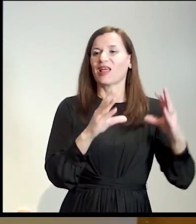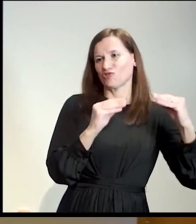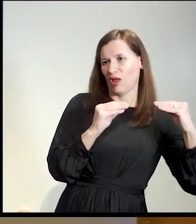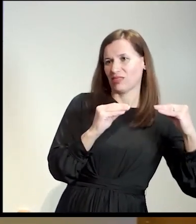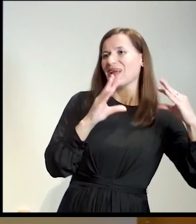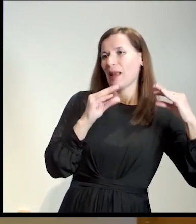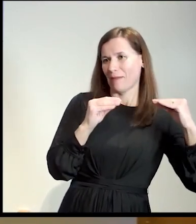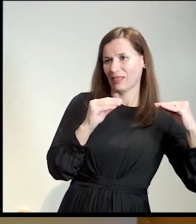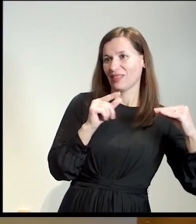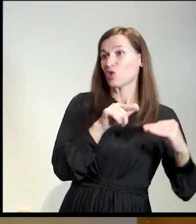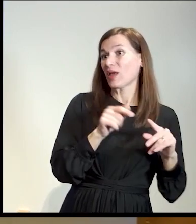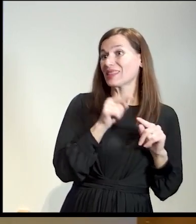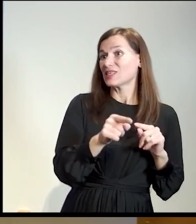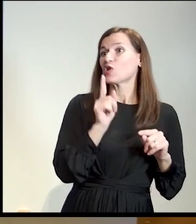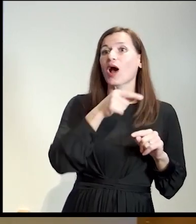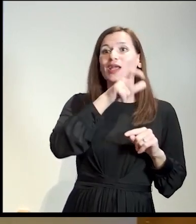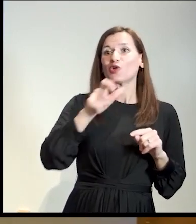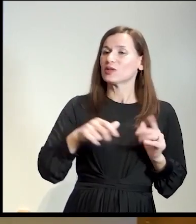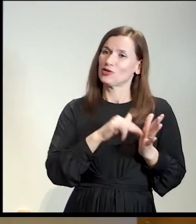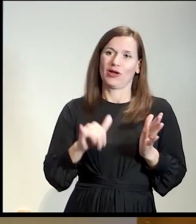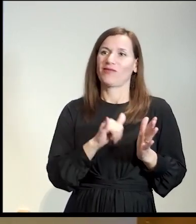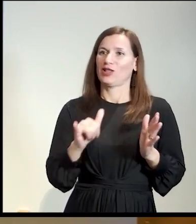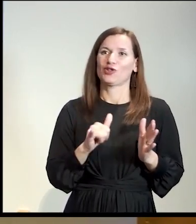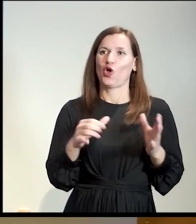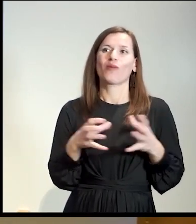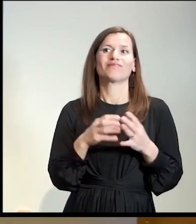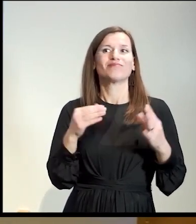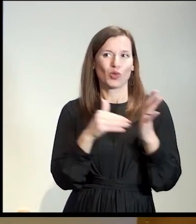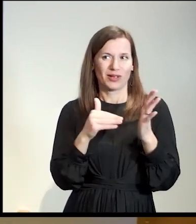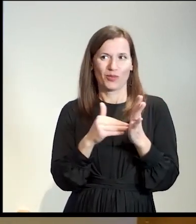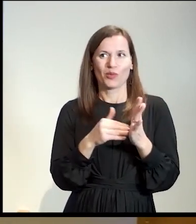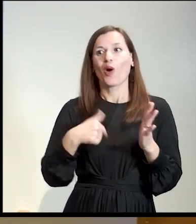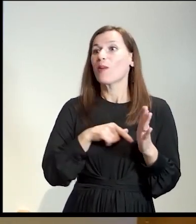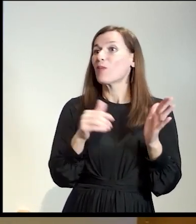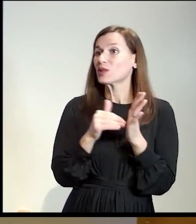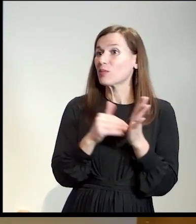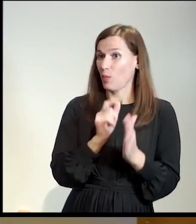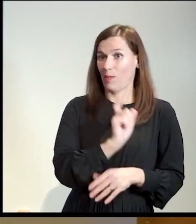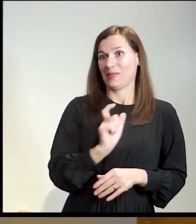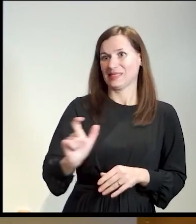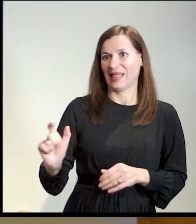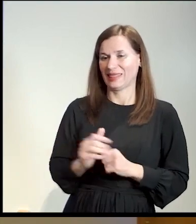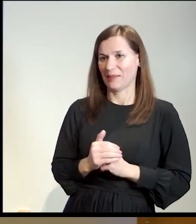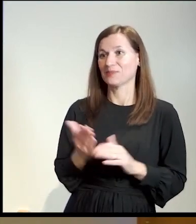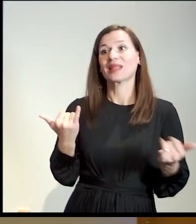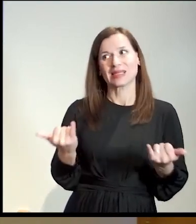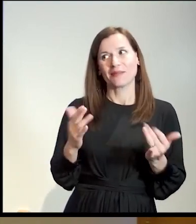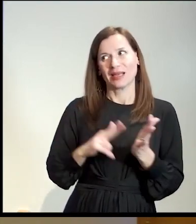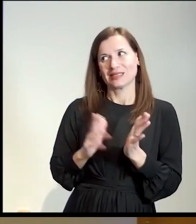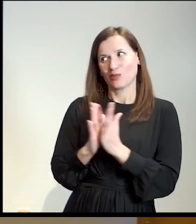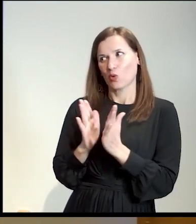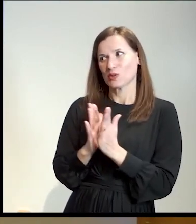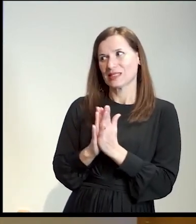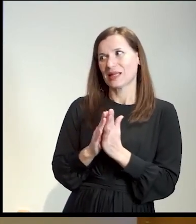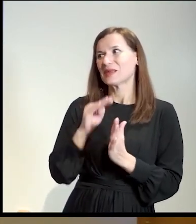je to tisto, kar ljudje še vedno potrebujemo. Potrebujemo besede. In zdaj pa res, prosim, no, Simona Klemenčič,